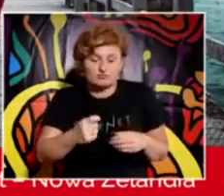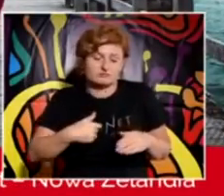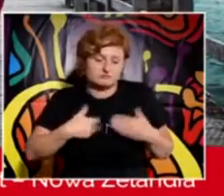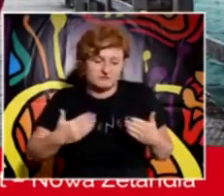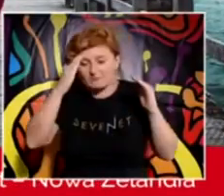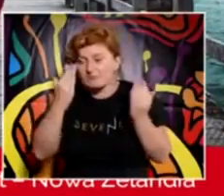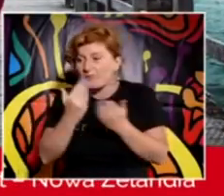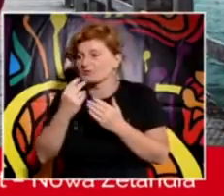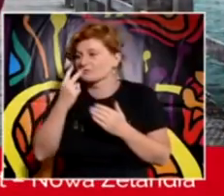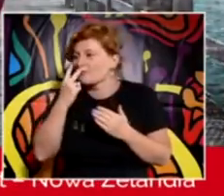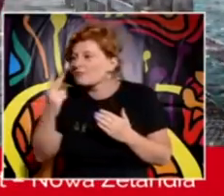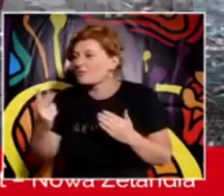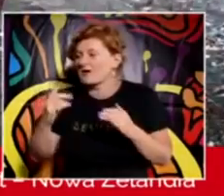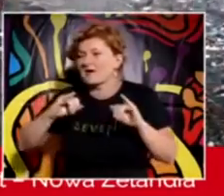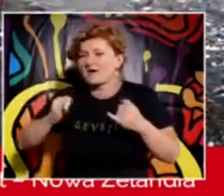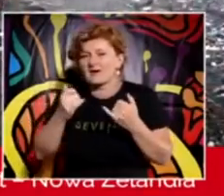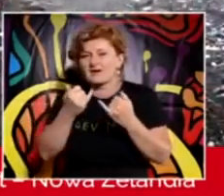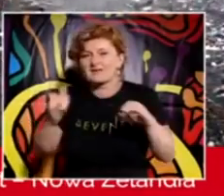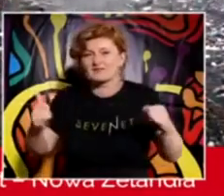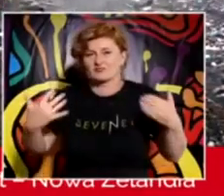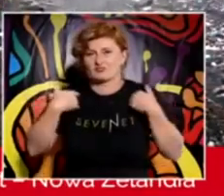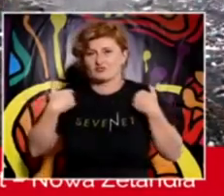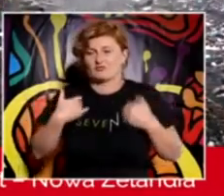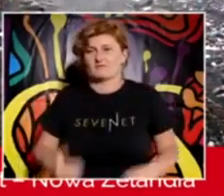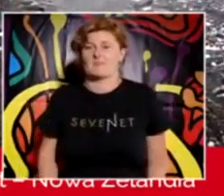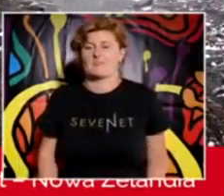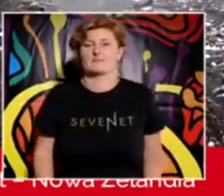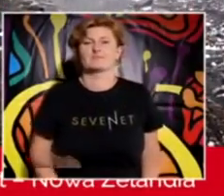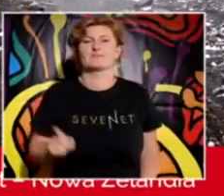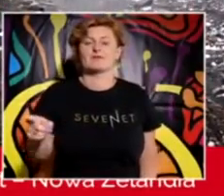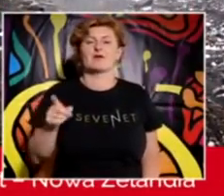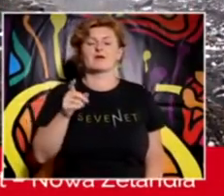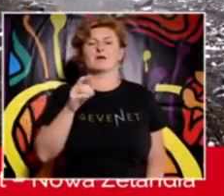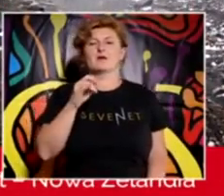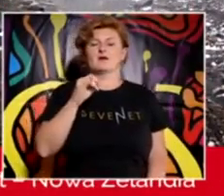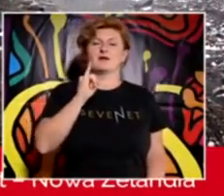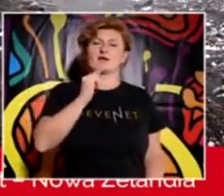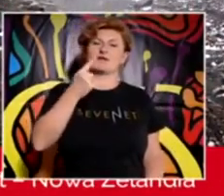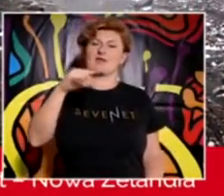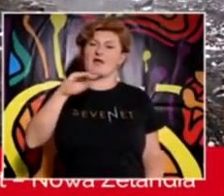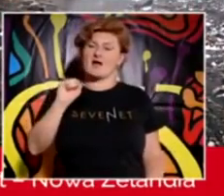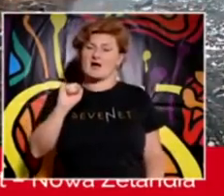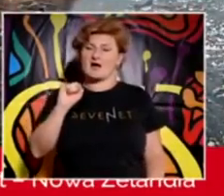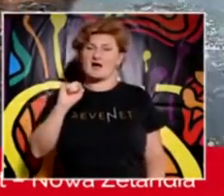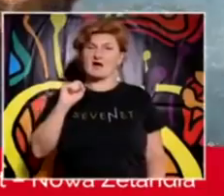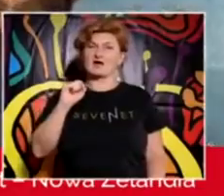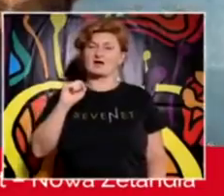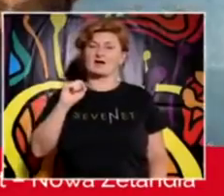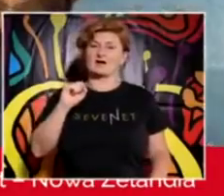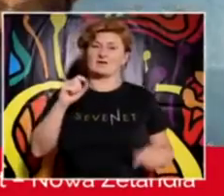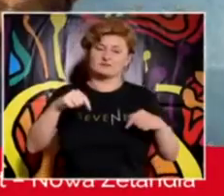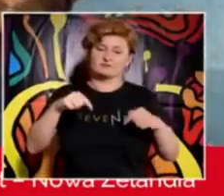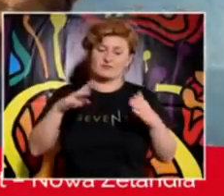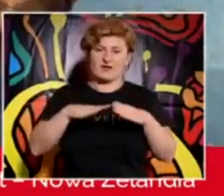inni żyją. Ale to, o czym mówisz teraz, jakby ta idea tego naszego spotkania tutaj teraz, naszej rozmowy na scenie, za chwilę rozmowy waszej z